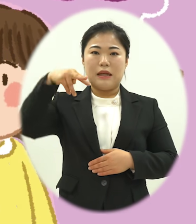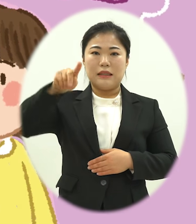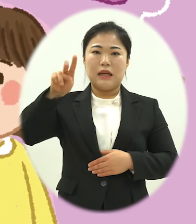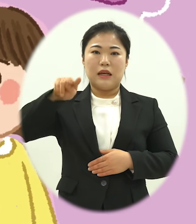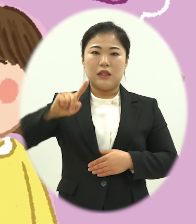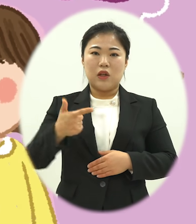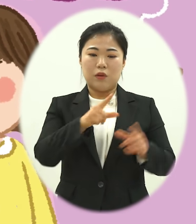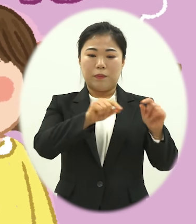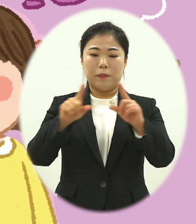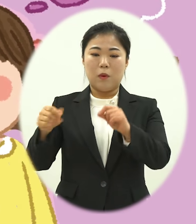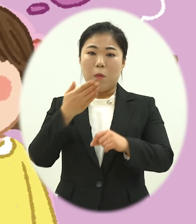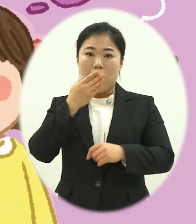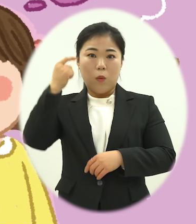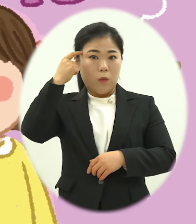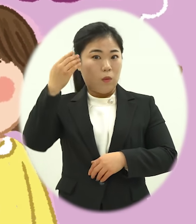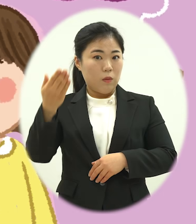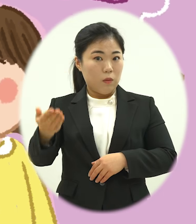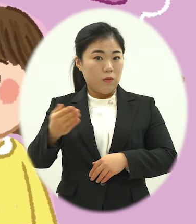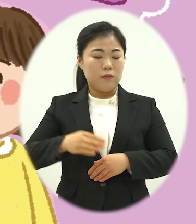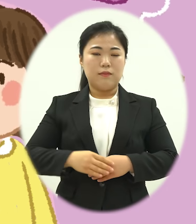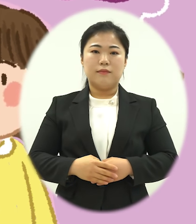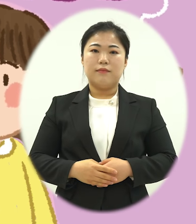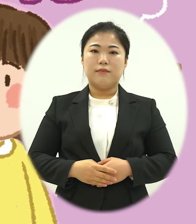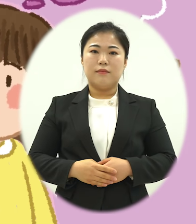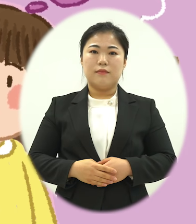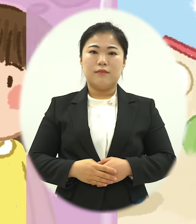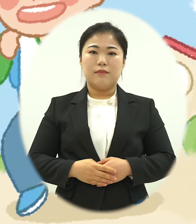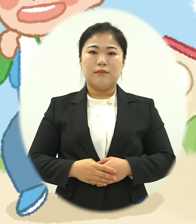방사선을 쬔 음식을 먹는다고 요